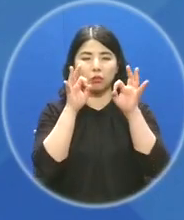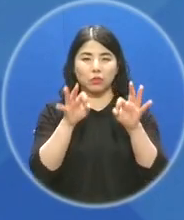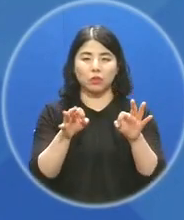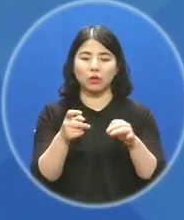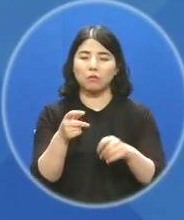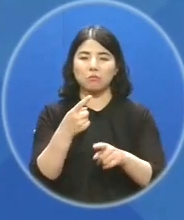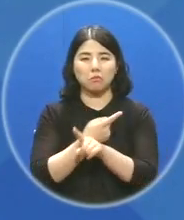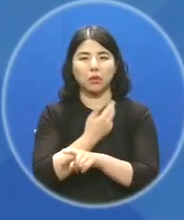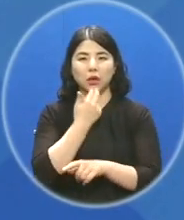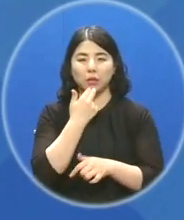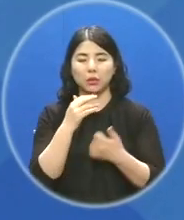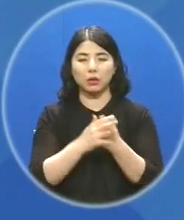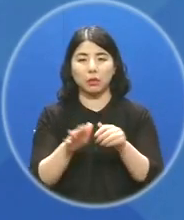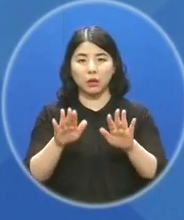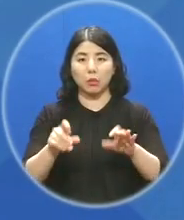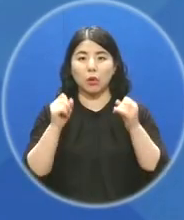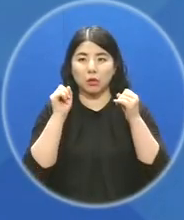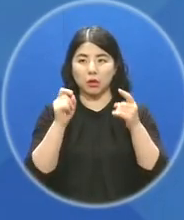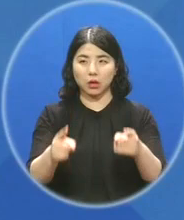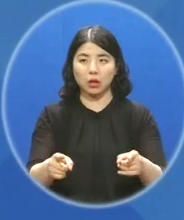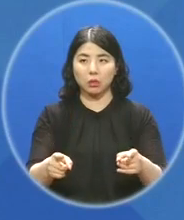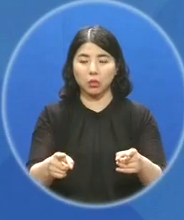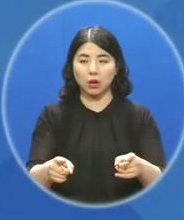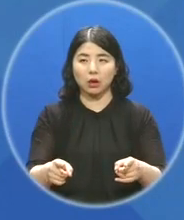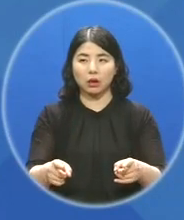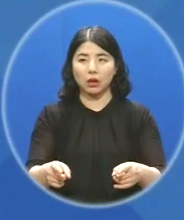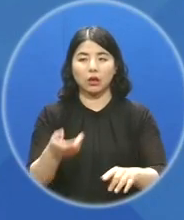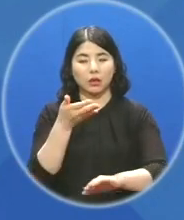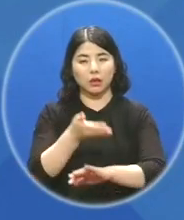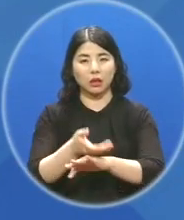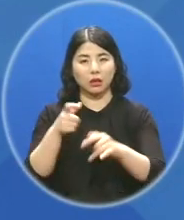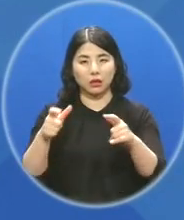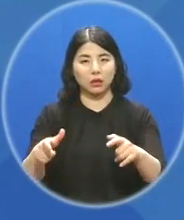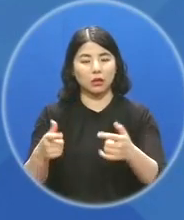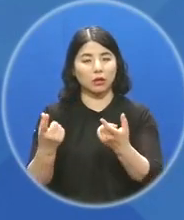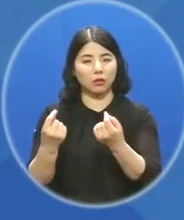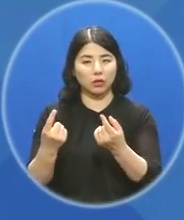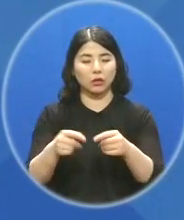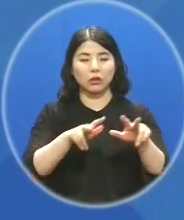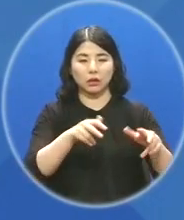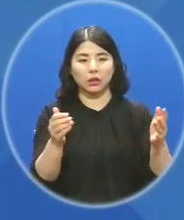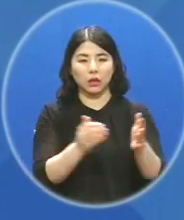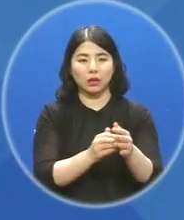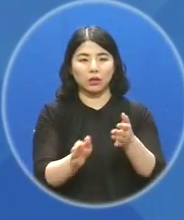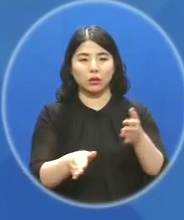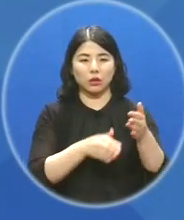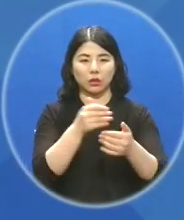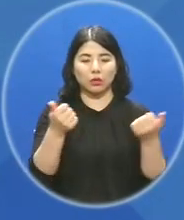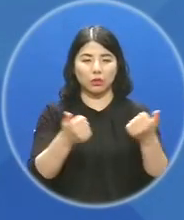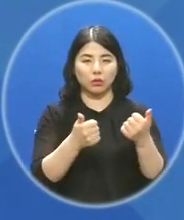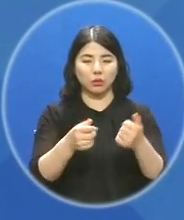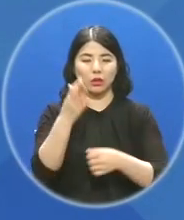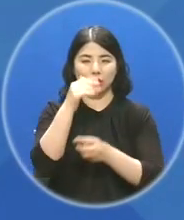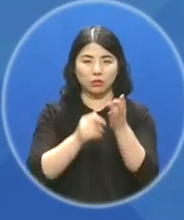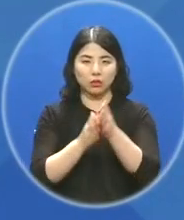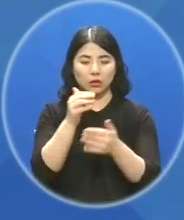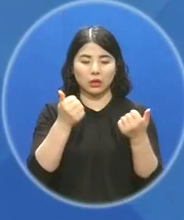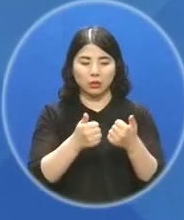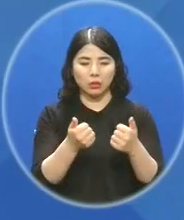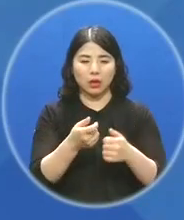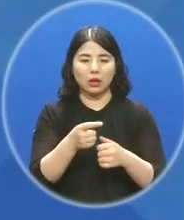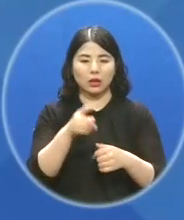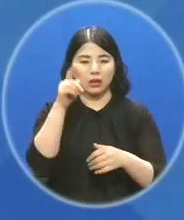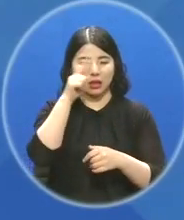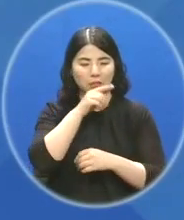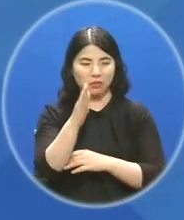그래서 이번 참에 한번 다른 지역에서처럼 그동안 이제 도의회 시 청주시의회가 조금씩 이제